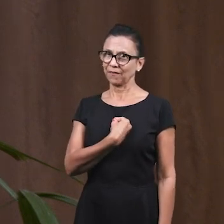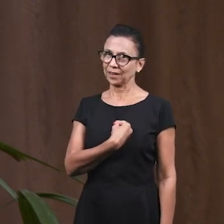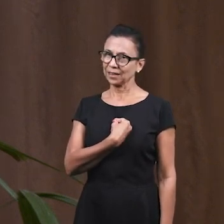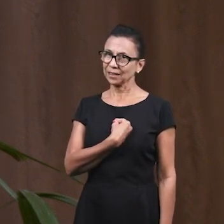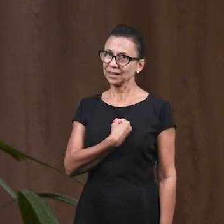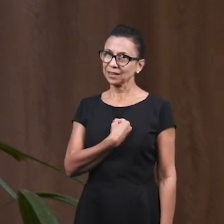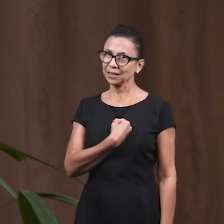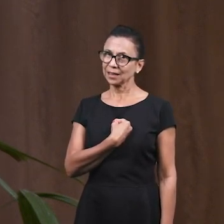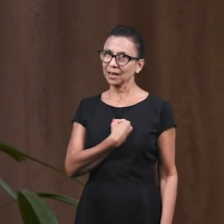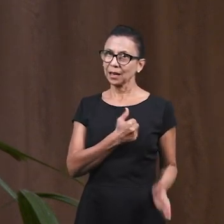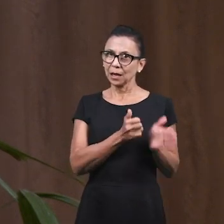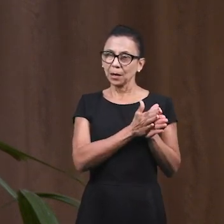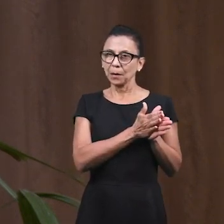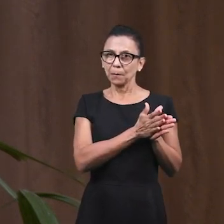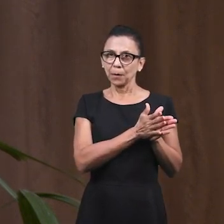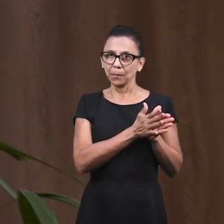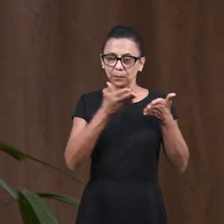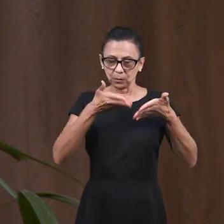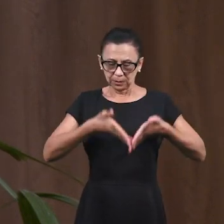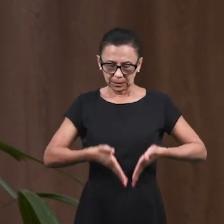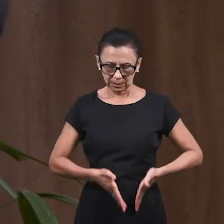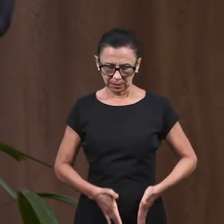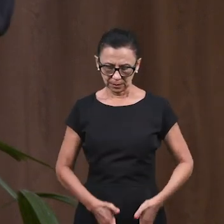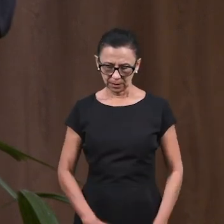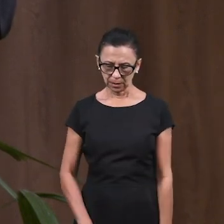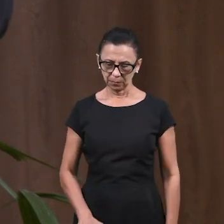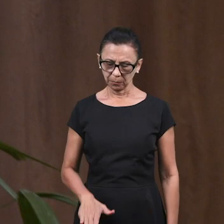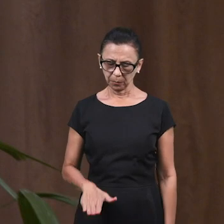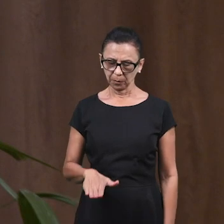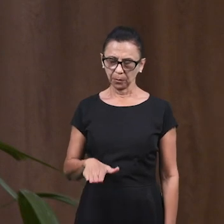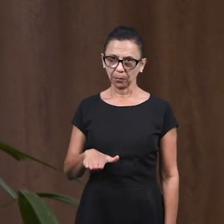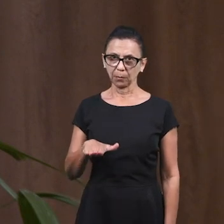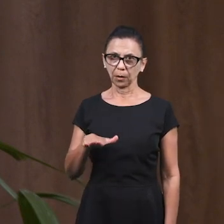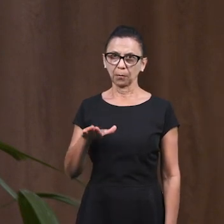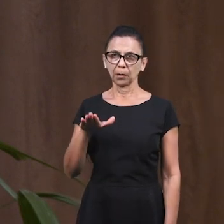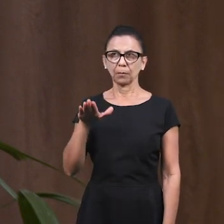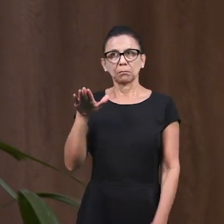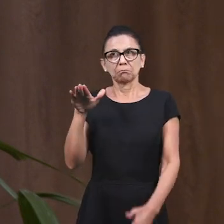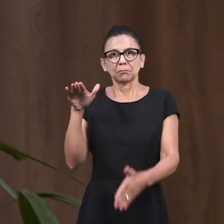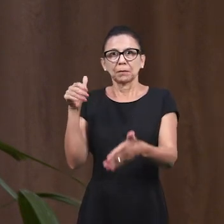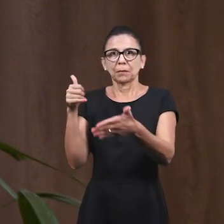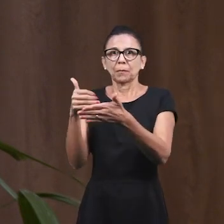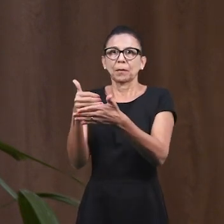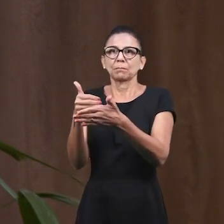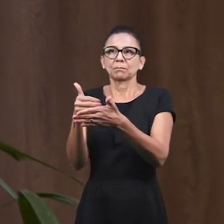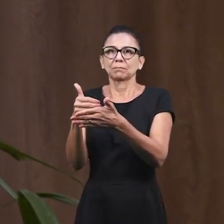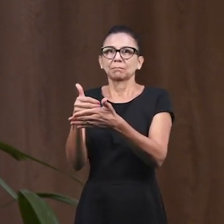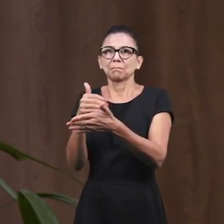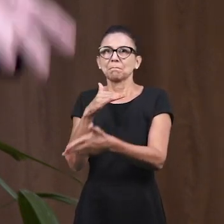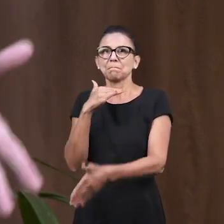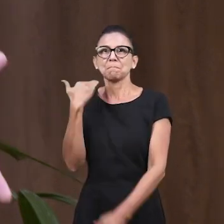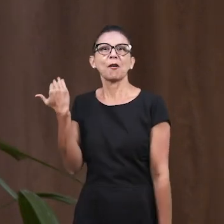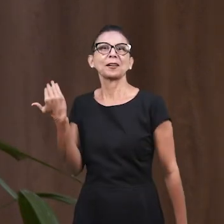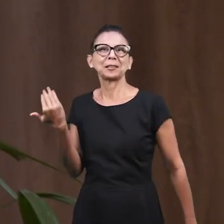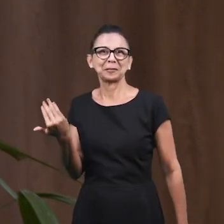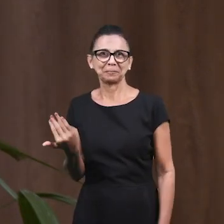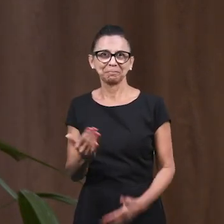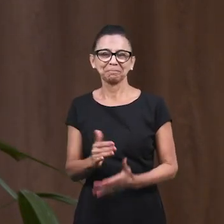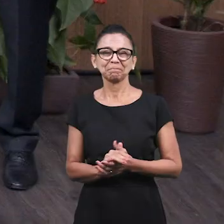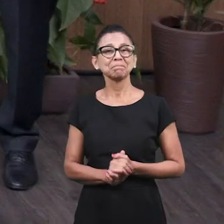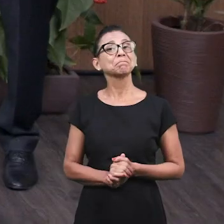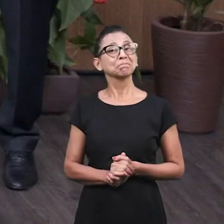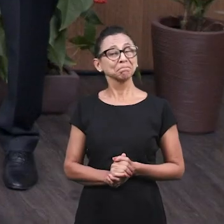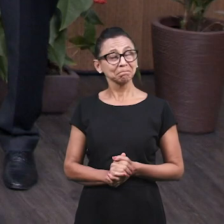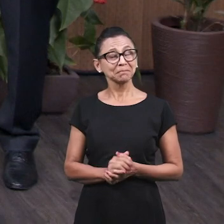существование, мы считаем, мы как бы живем к смерти. С каждым днем мы живем, мы